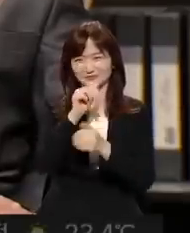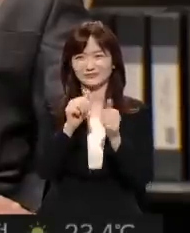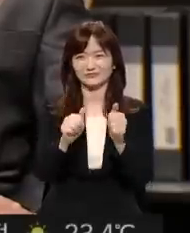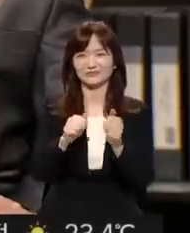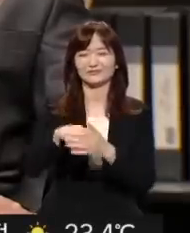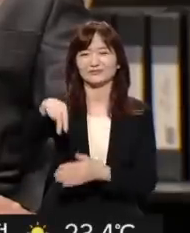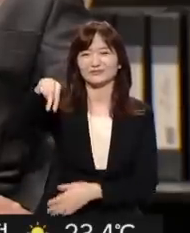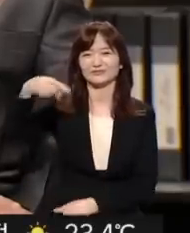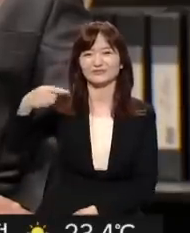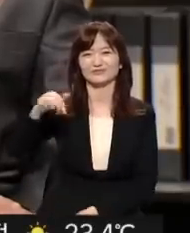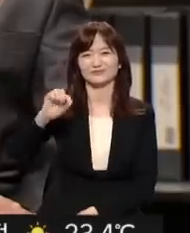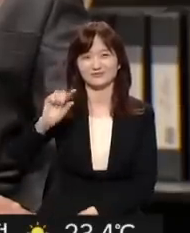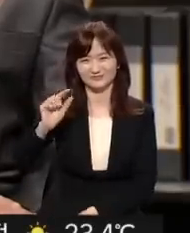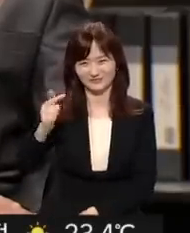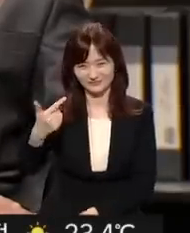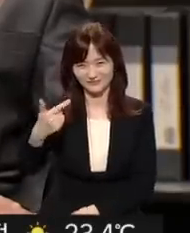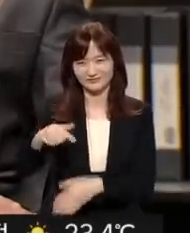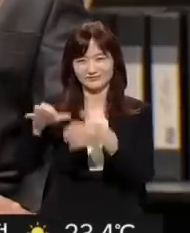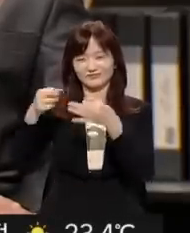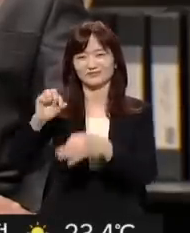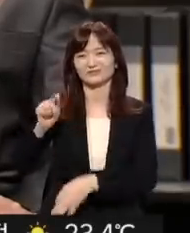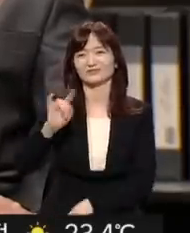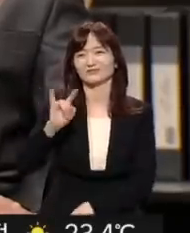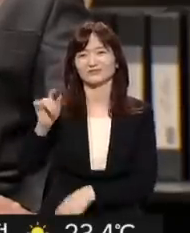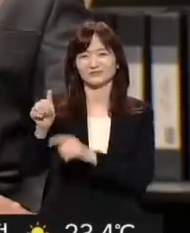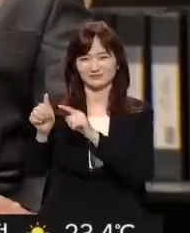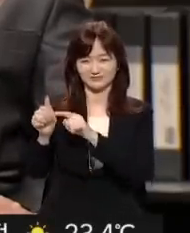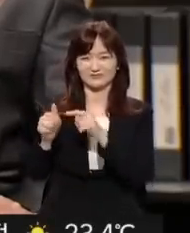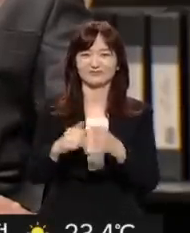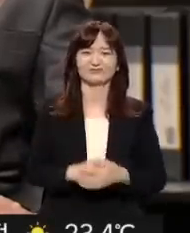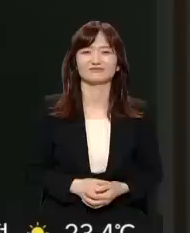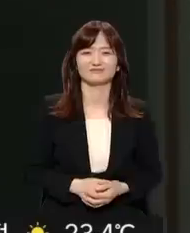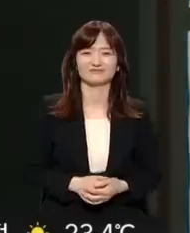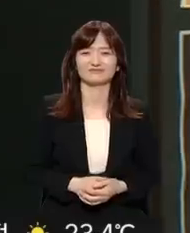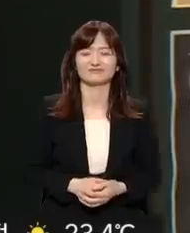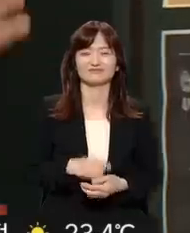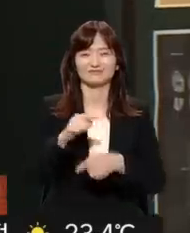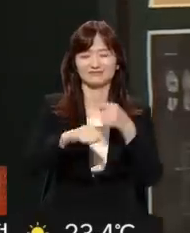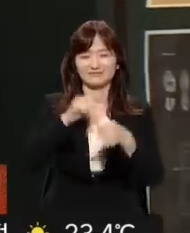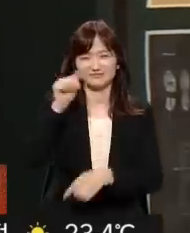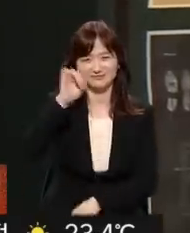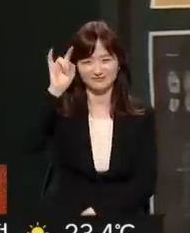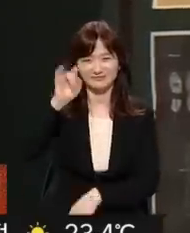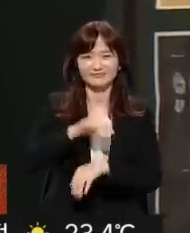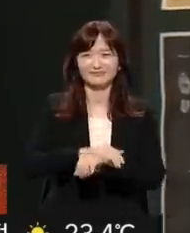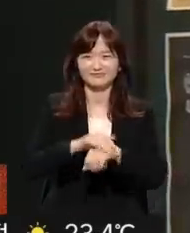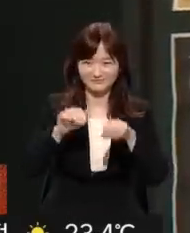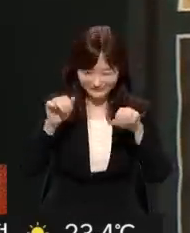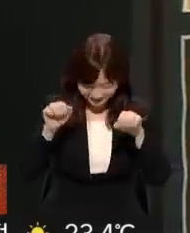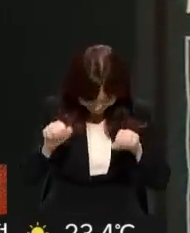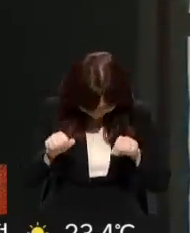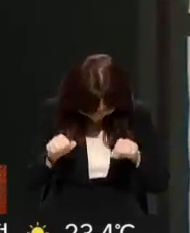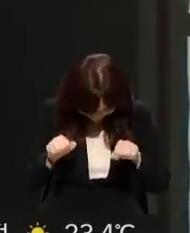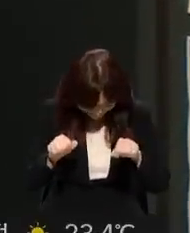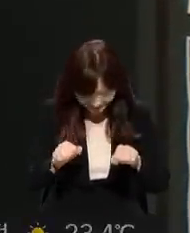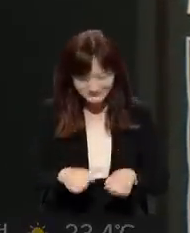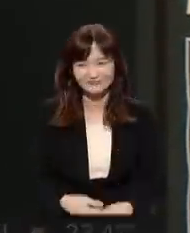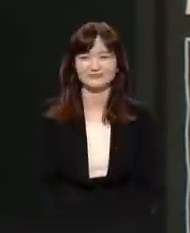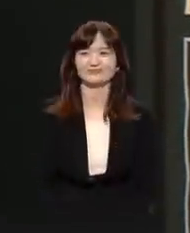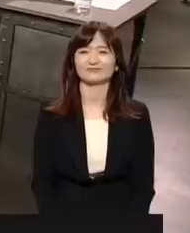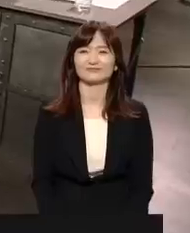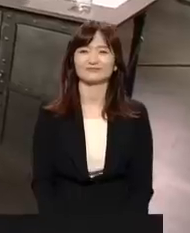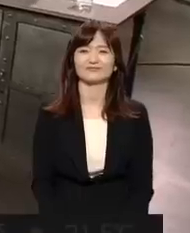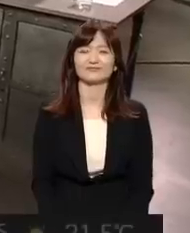승재현 형사법무정책 선임연구위원, 김은배 전 서울청팀장, 그리고 예, 박준혜 수호 선생님 나오셨습니다. 안녕하세요. 안녕하십니까.